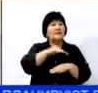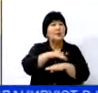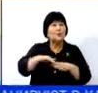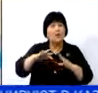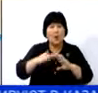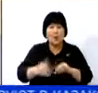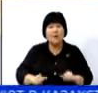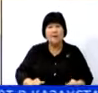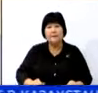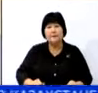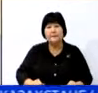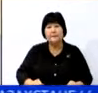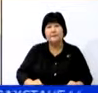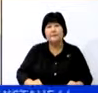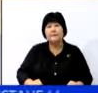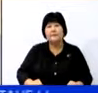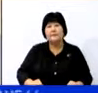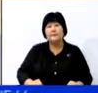аула.